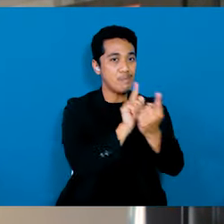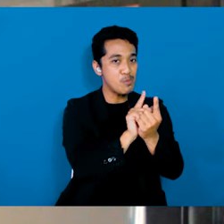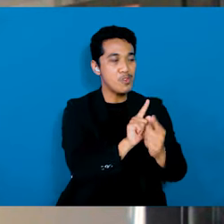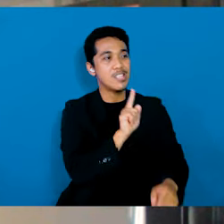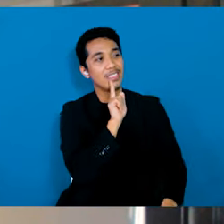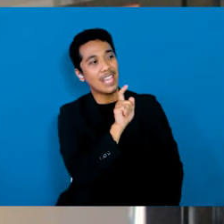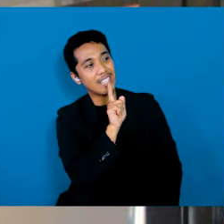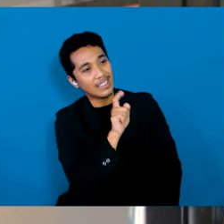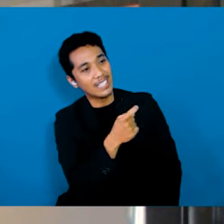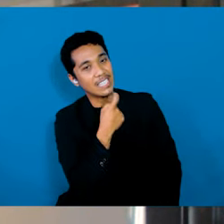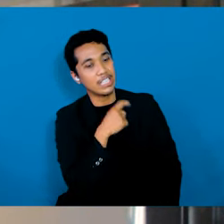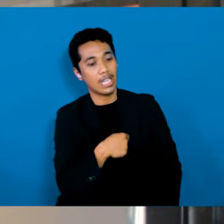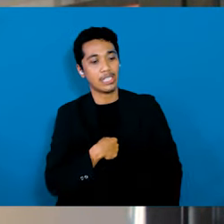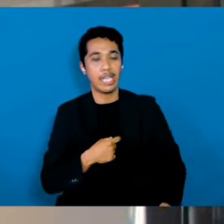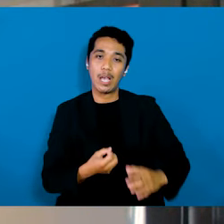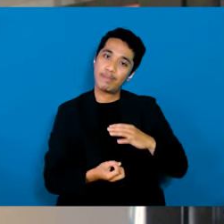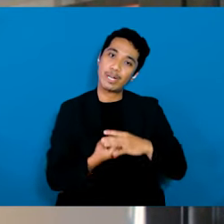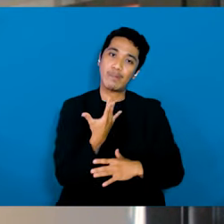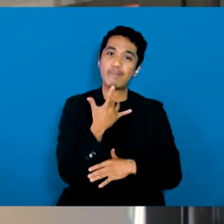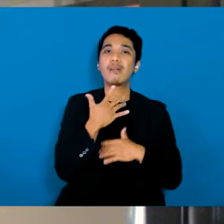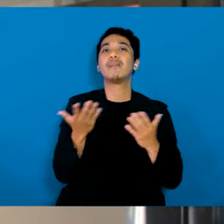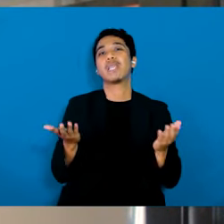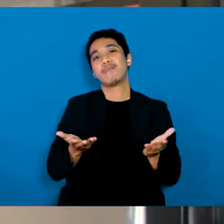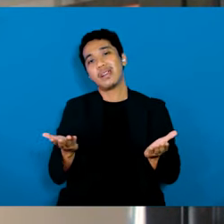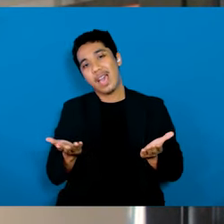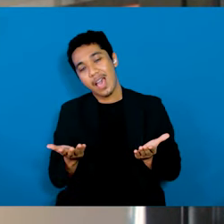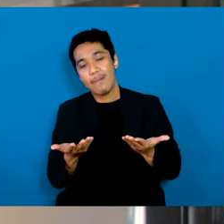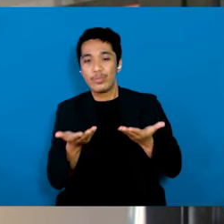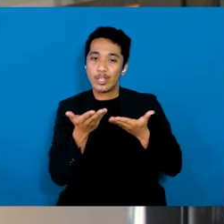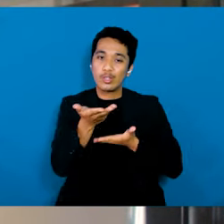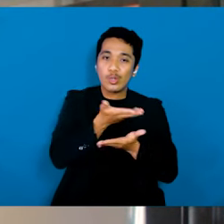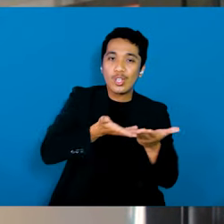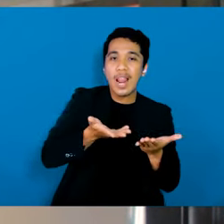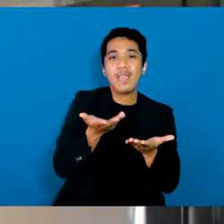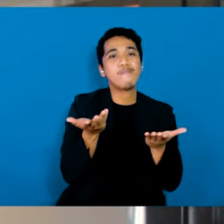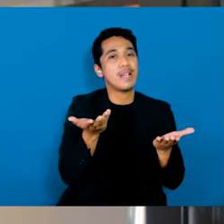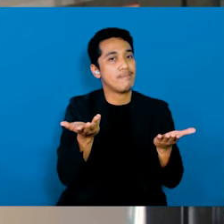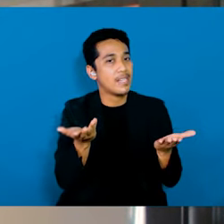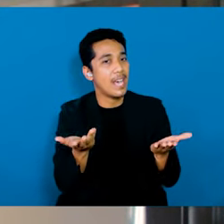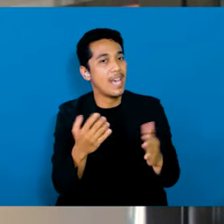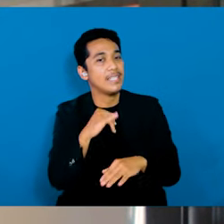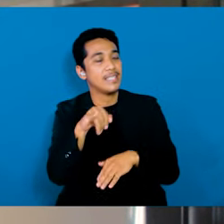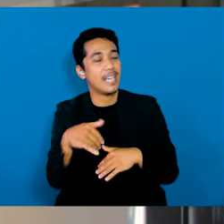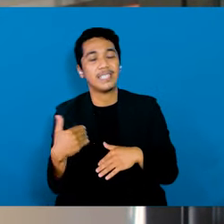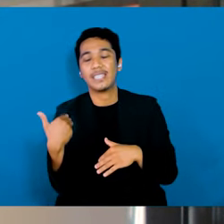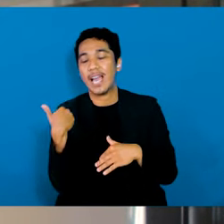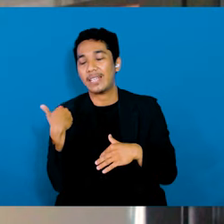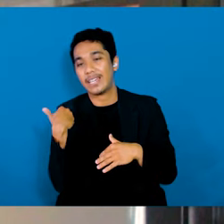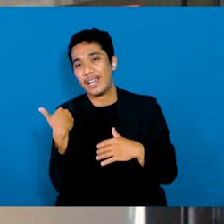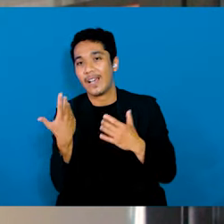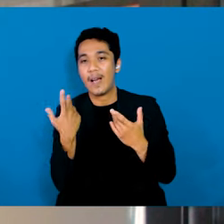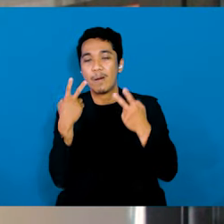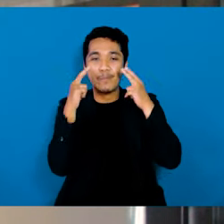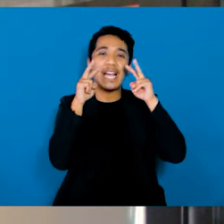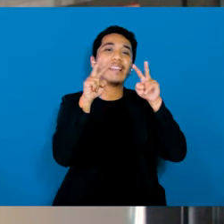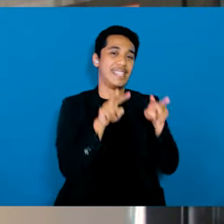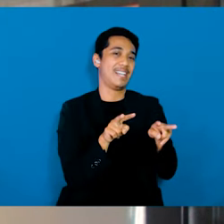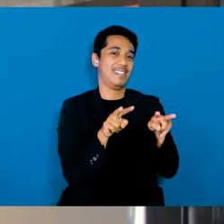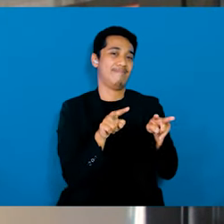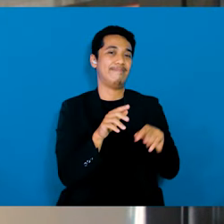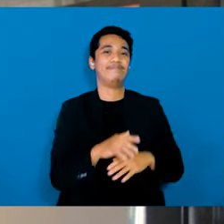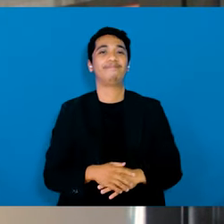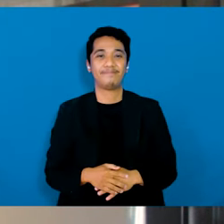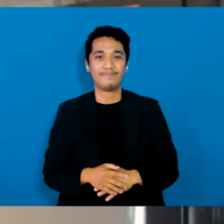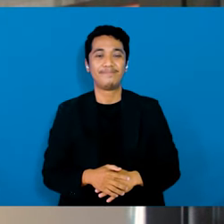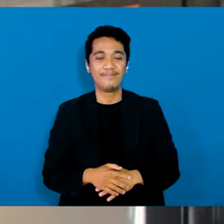untuk menanyakan perkembangan saya, bagaimana sosialisasi saya, kayak gitu. Sehingga ada perhatian